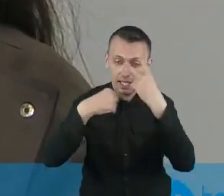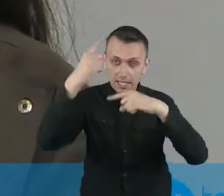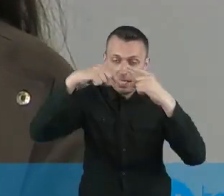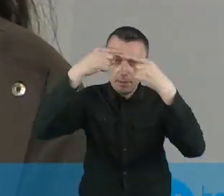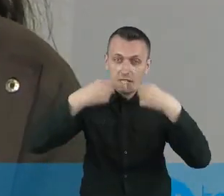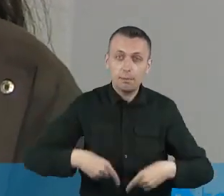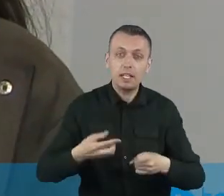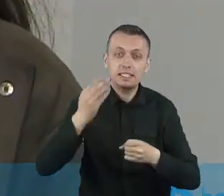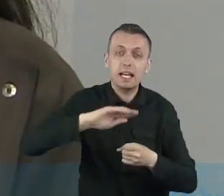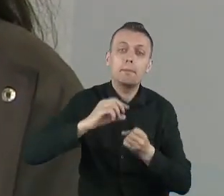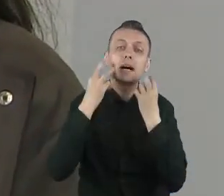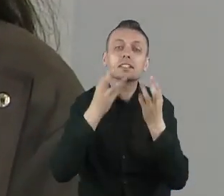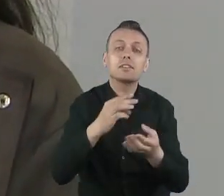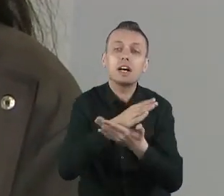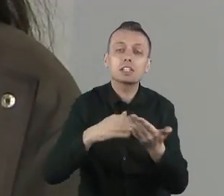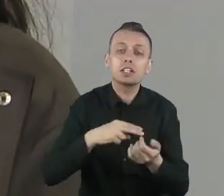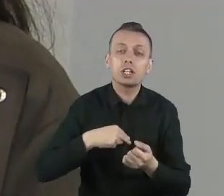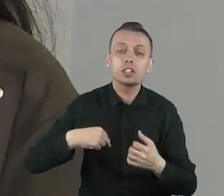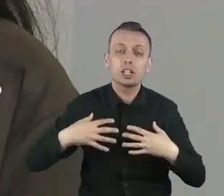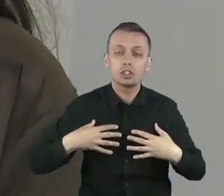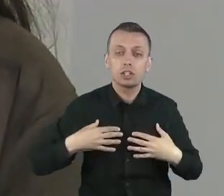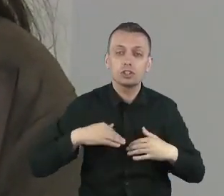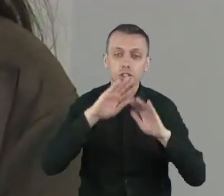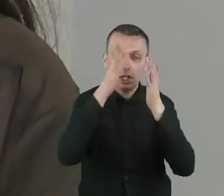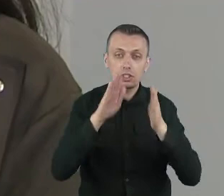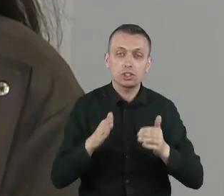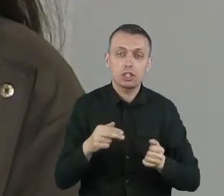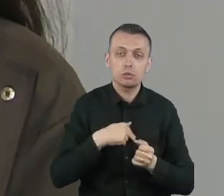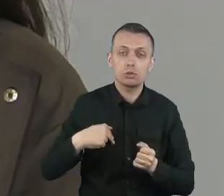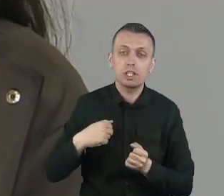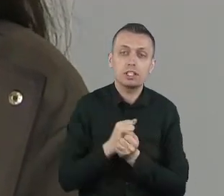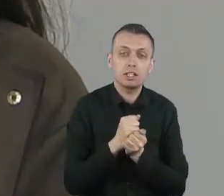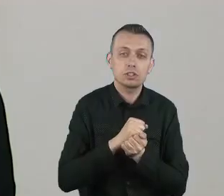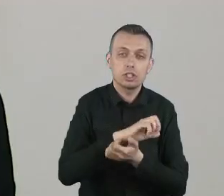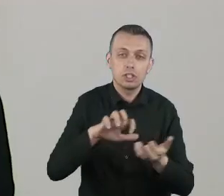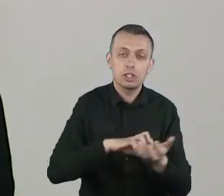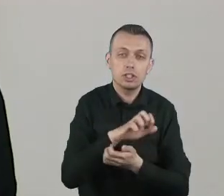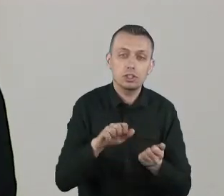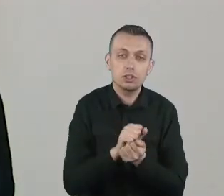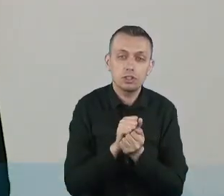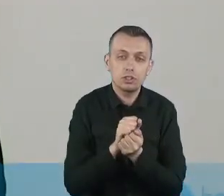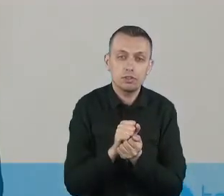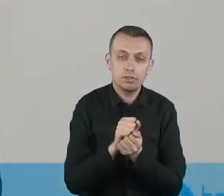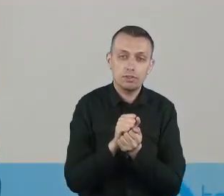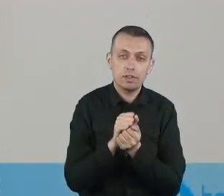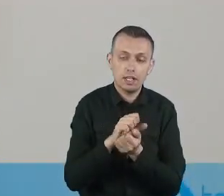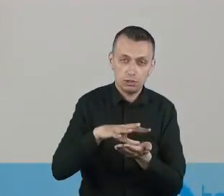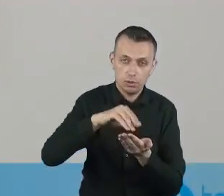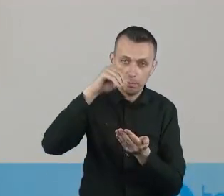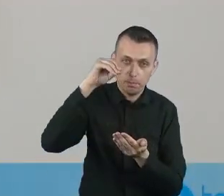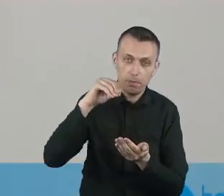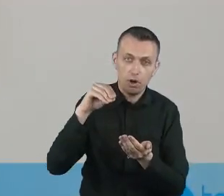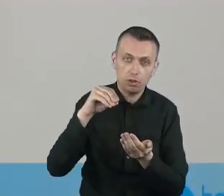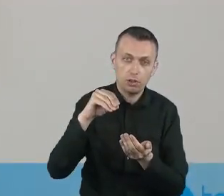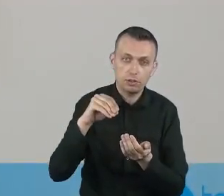naszym życiu. Kształtuje naszą świadomość, nasz światopogląd w bardzo dużej mierze. Poezja jest czymś bardzo ważnym, choć bardzo często też